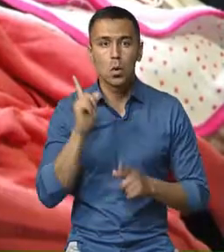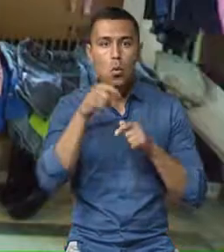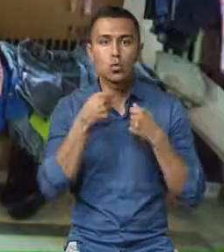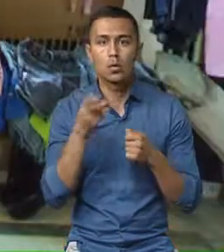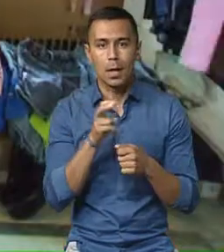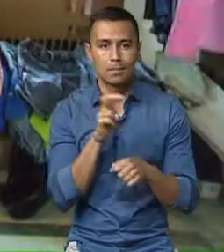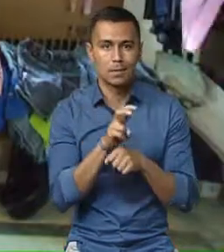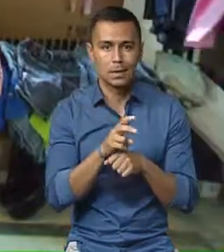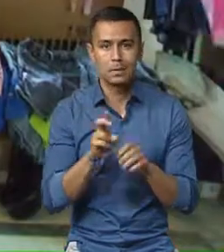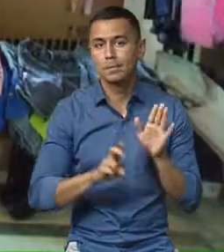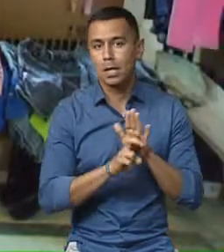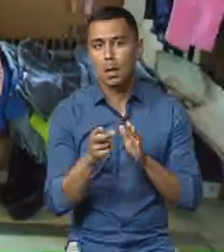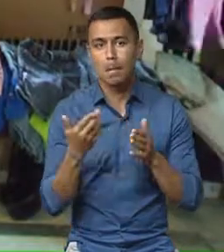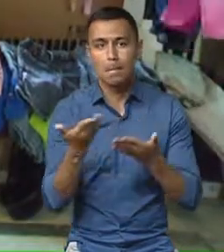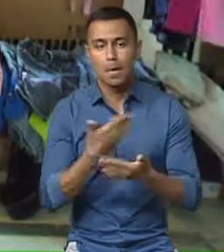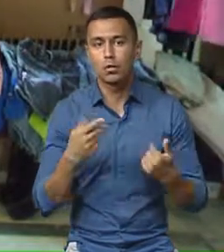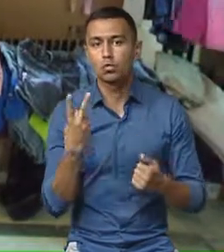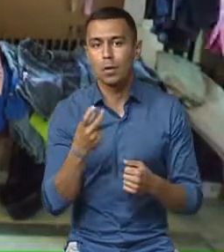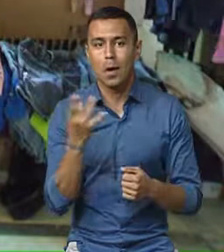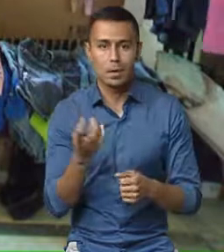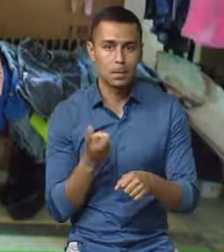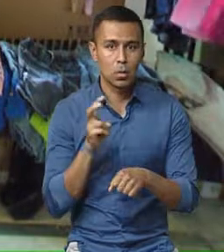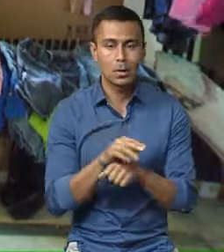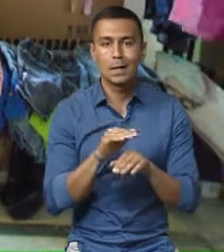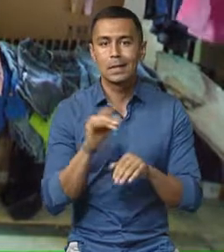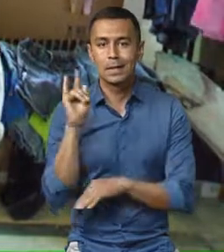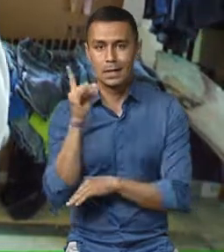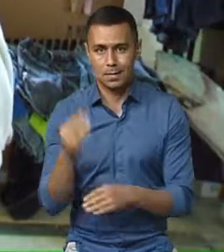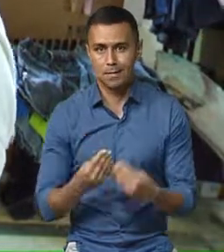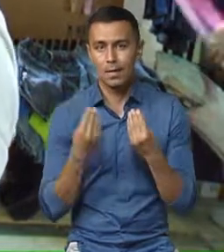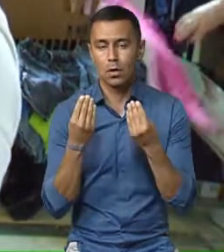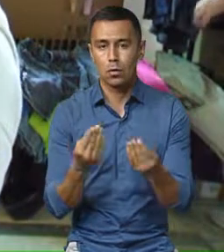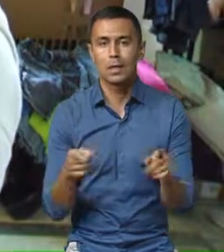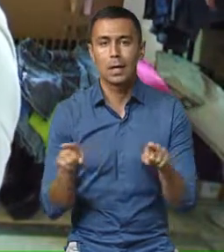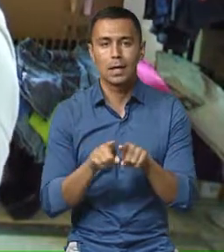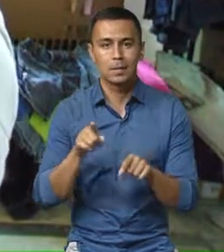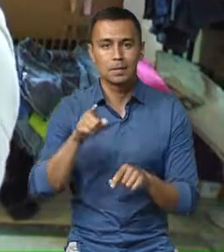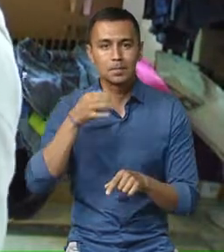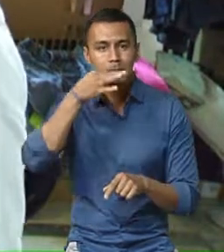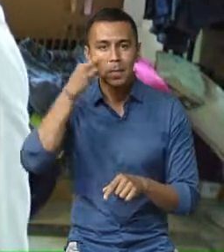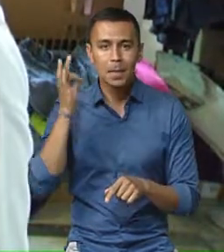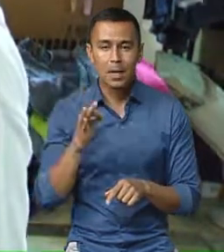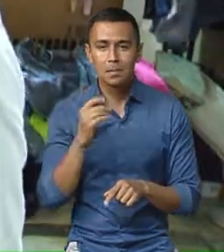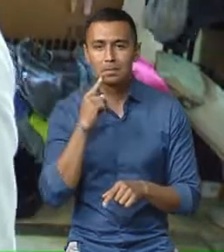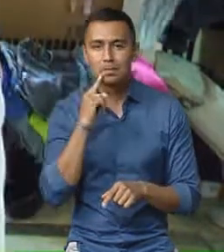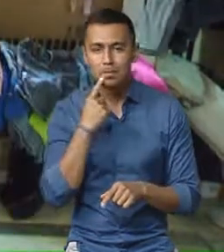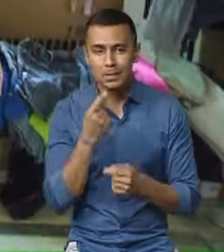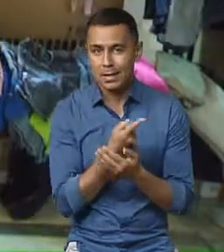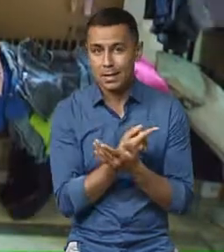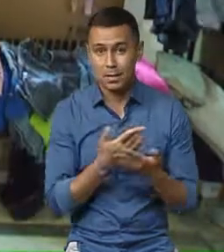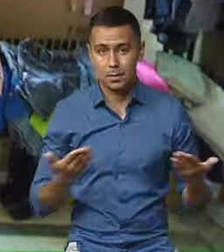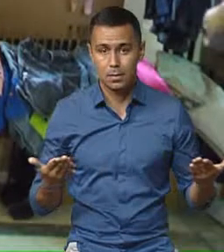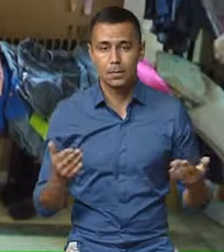церкви. Ми вже другий раз приходимо. Дитинці видають такі смаколики різні.